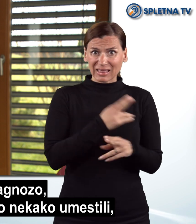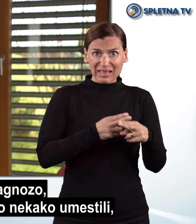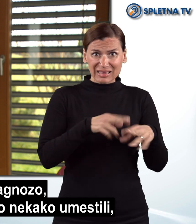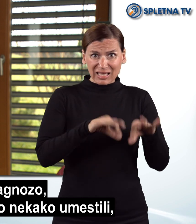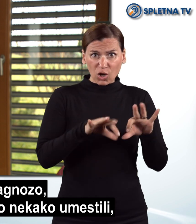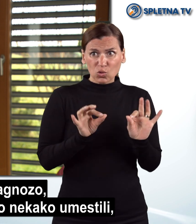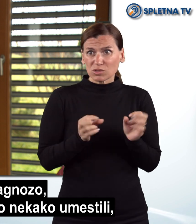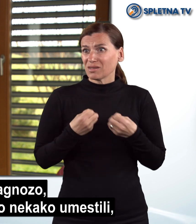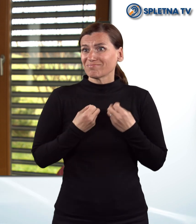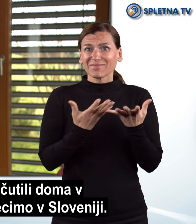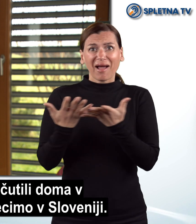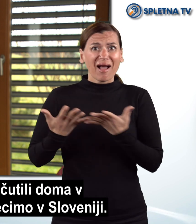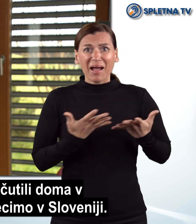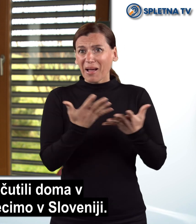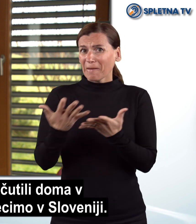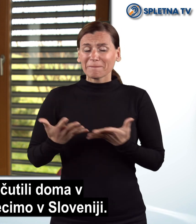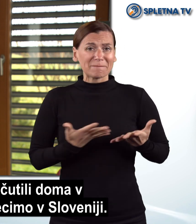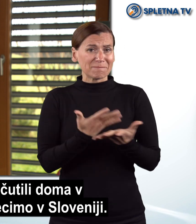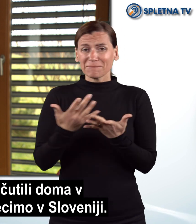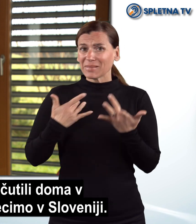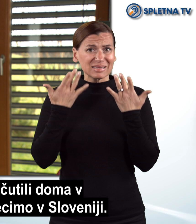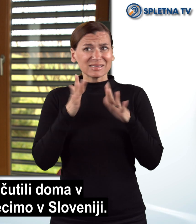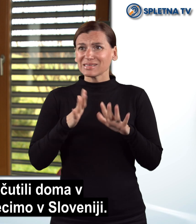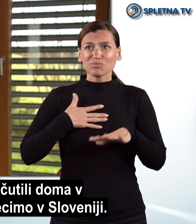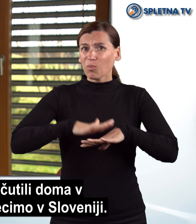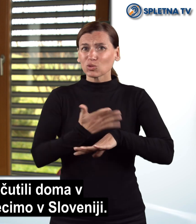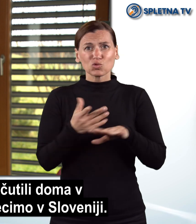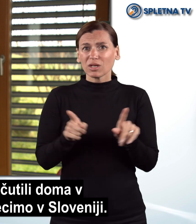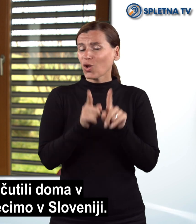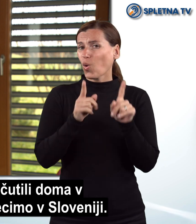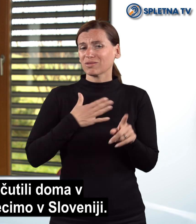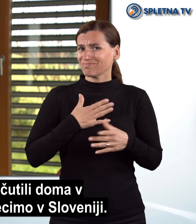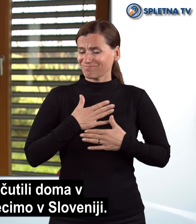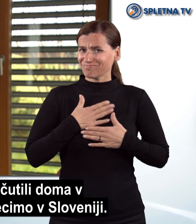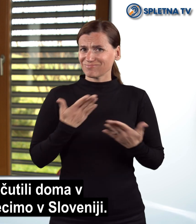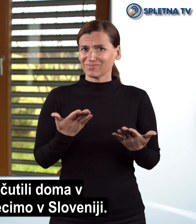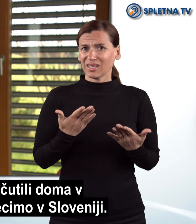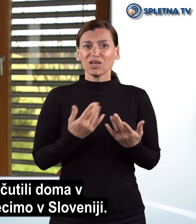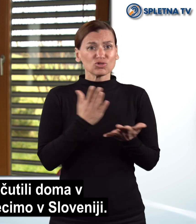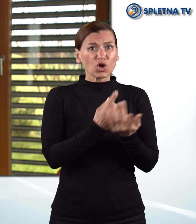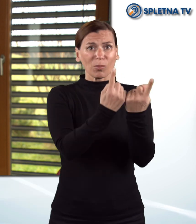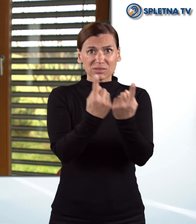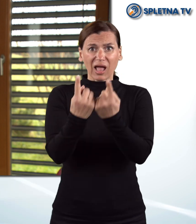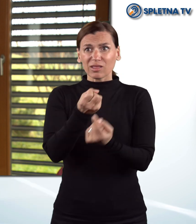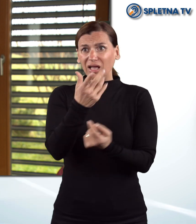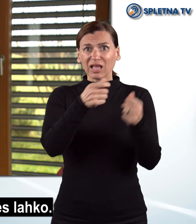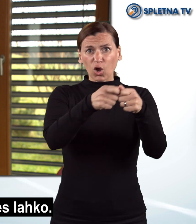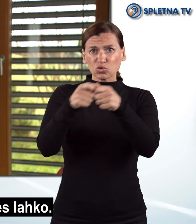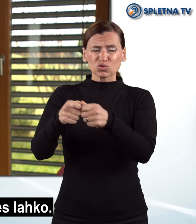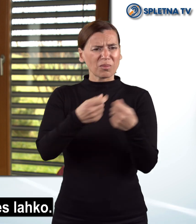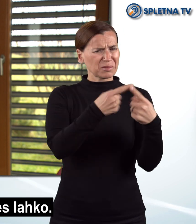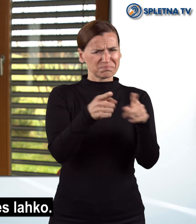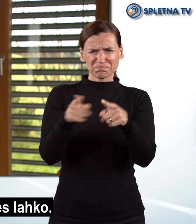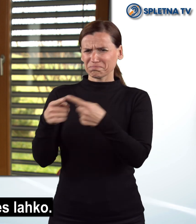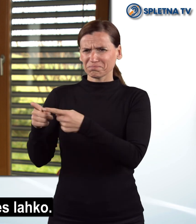ravno nekako se umestili, nikjer nismo se počutili doma, v obstoječih društvih, recimo v Sloveniji. Tukaj